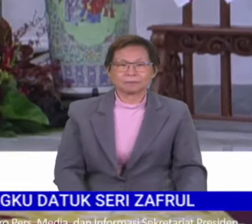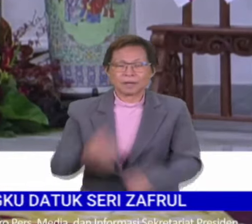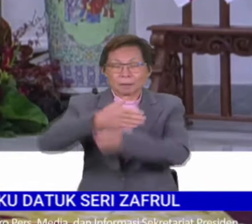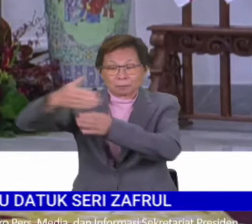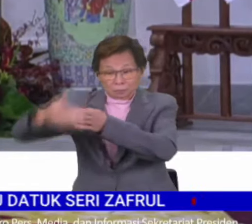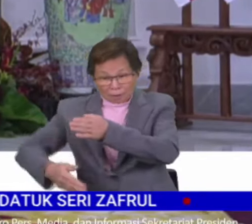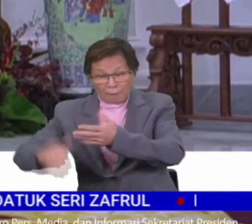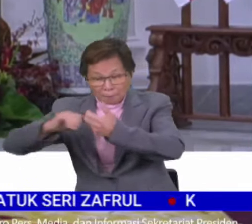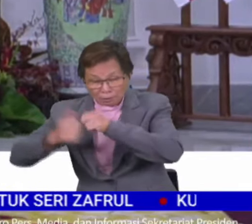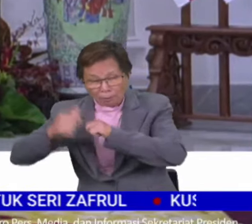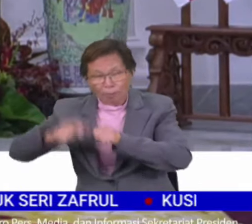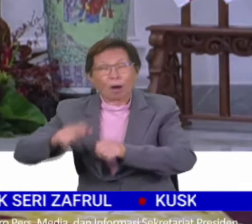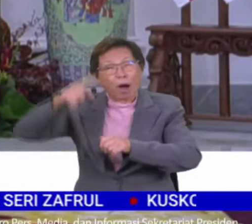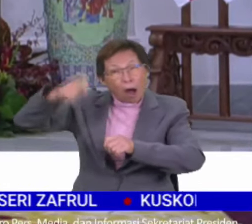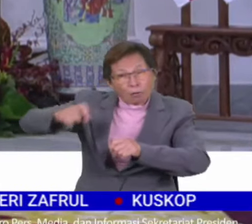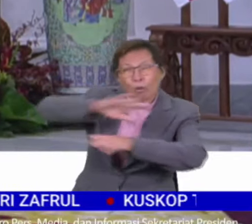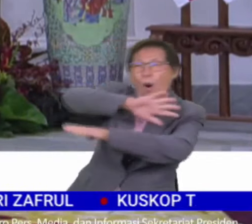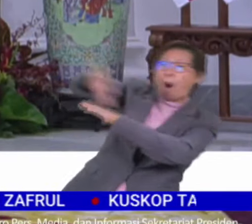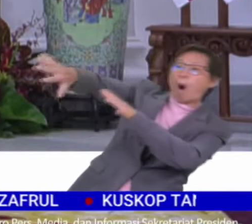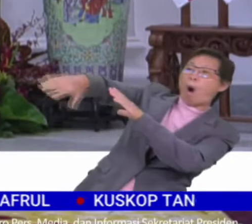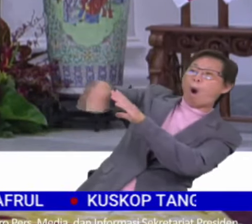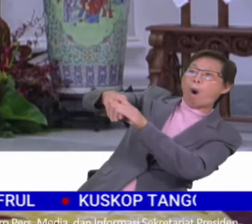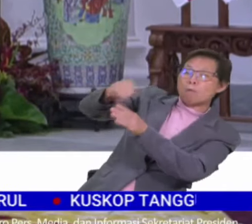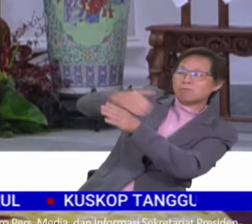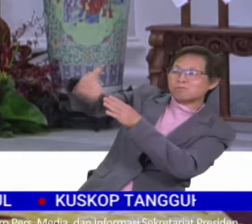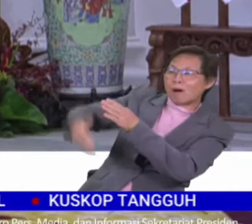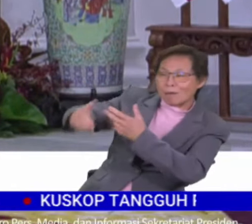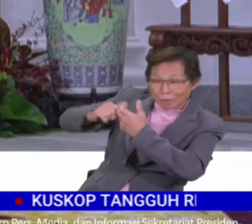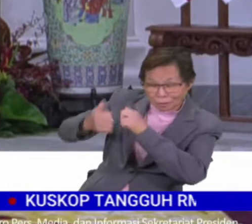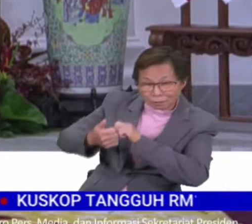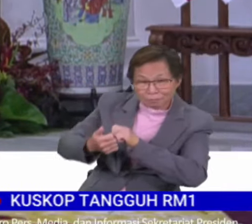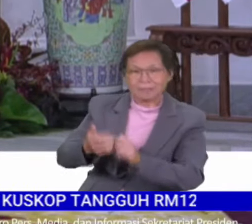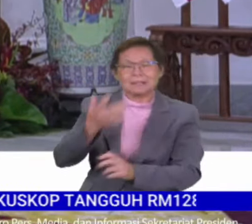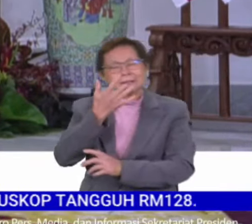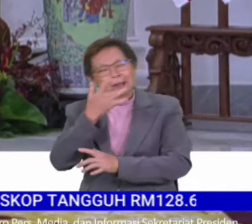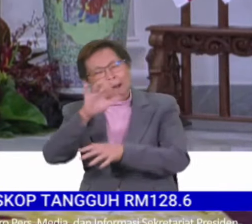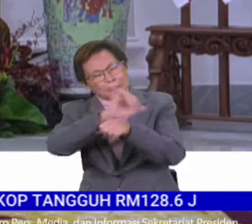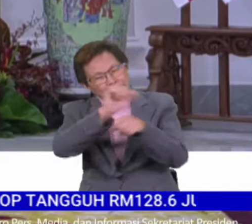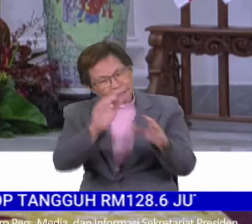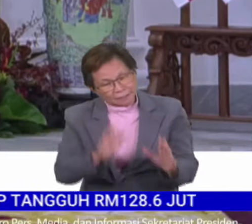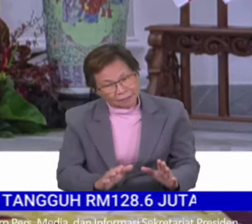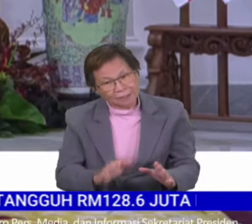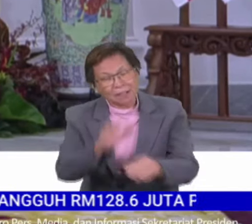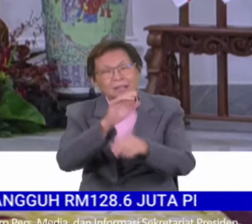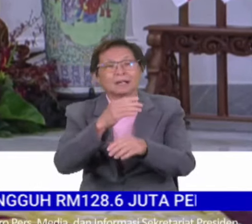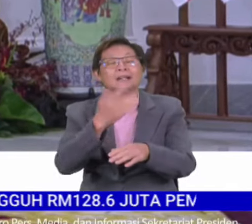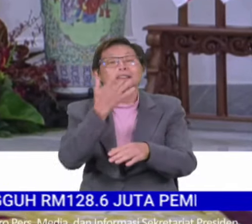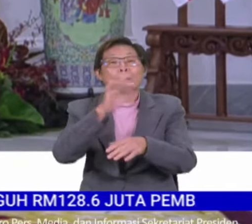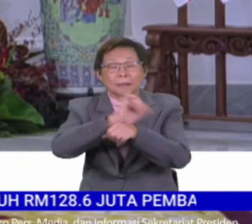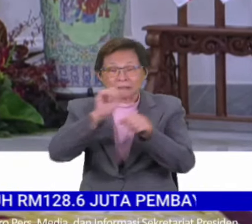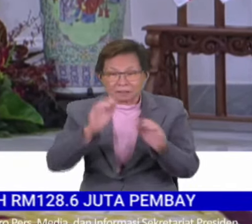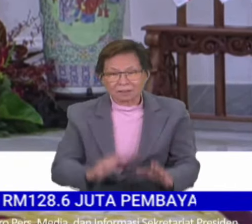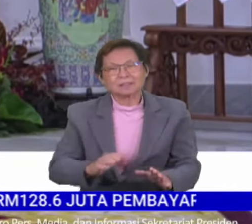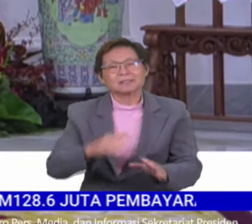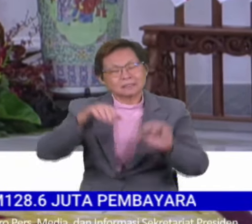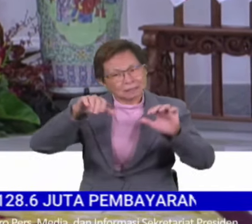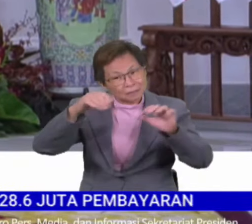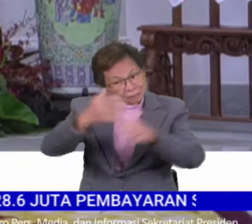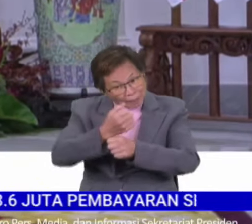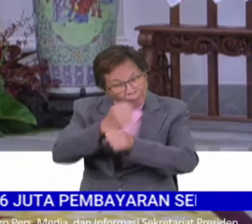Penyelesaiannya harus lebih menyeluruh supaya nasib pekerja di peringkat bawahan itu dapat dibela,